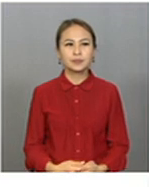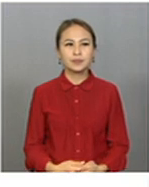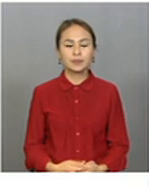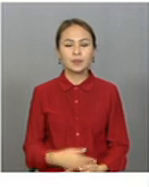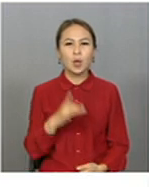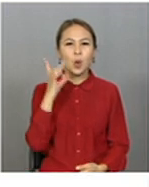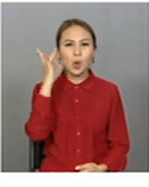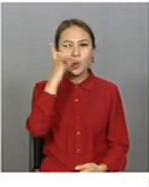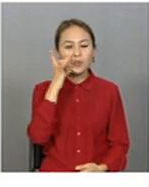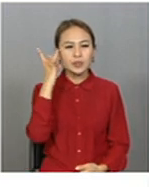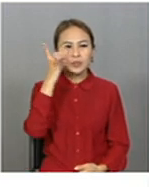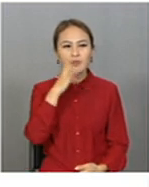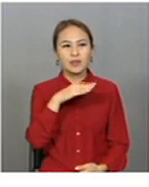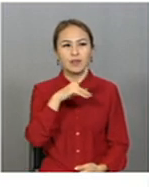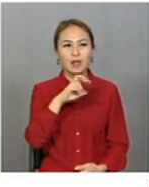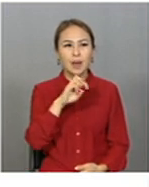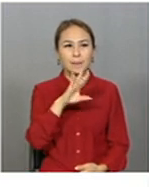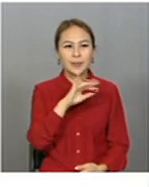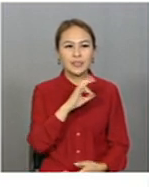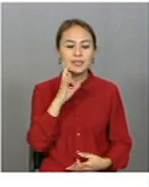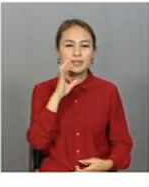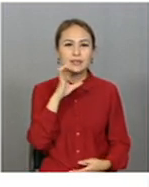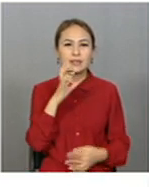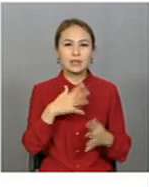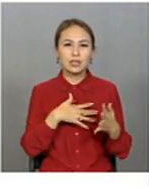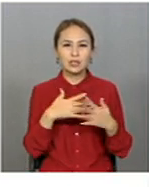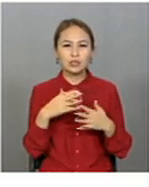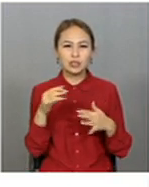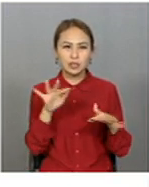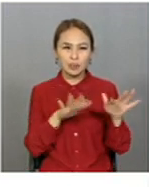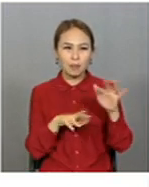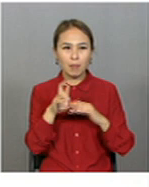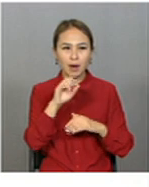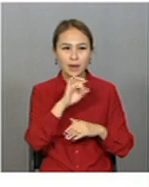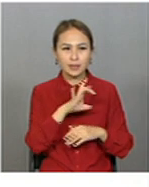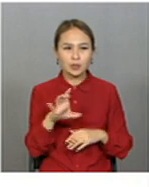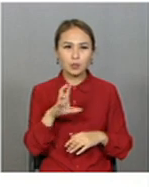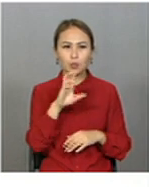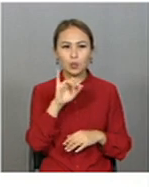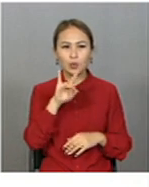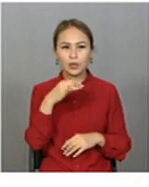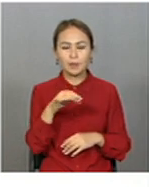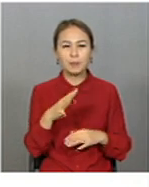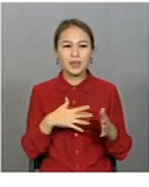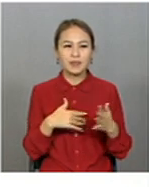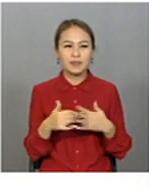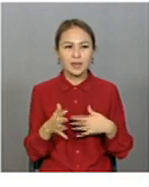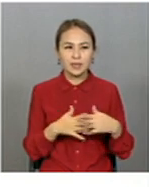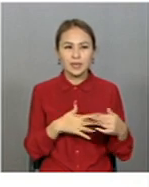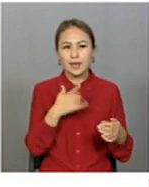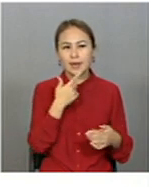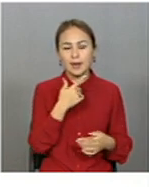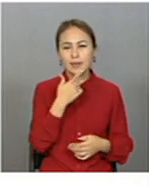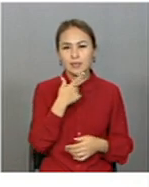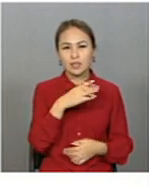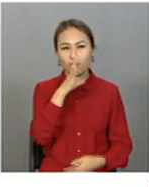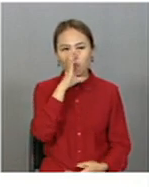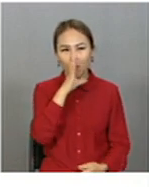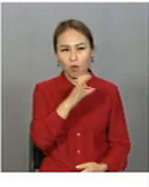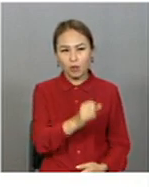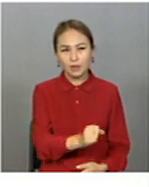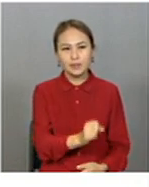Розовый фламинго, снежный барс, бурый медведь, красный волк,